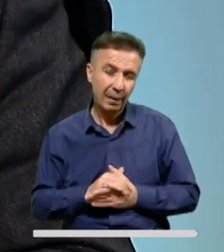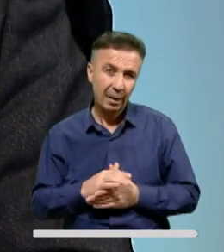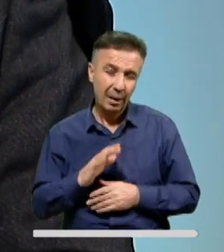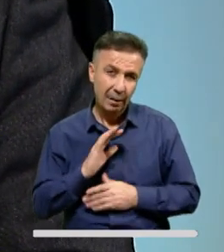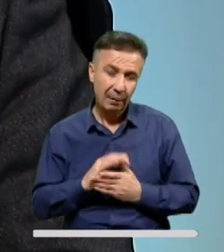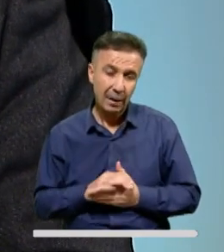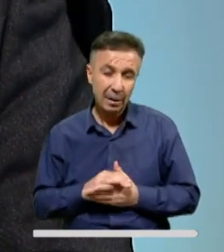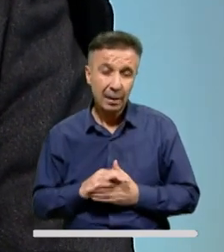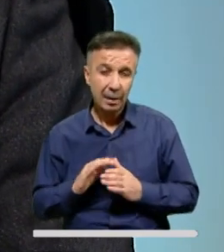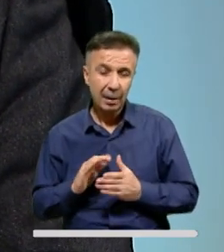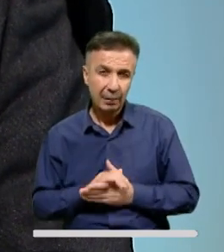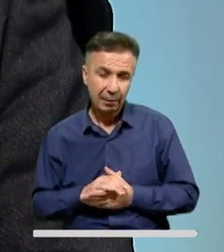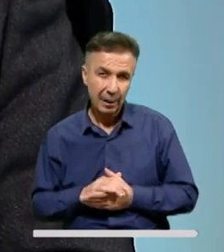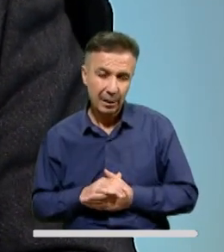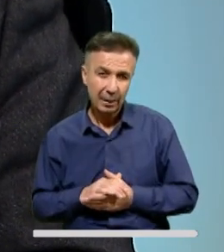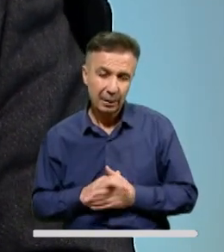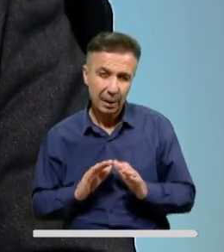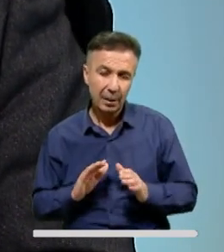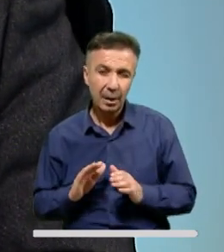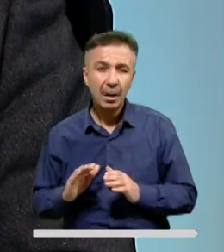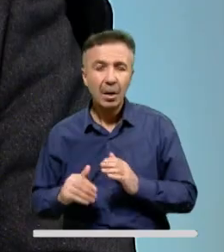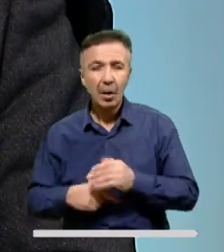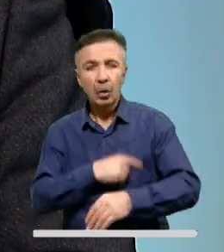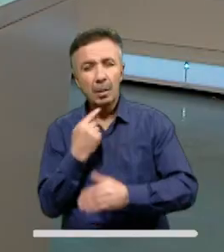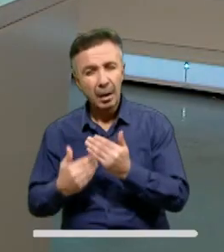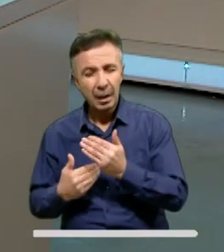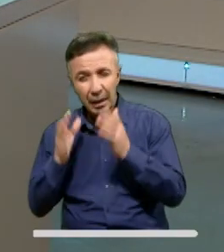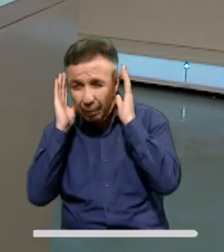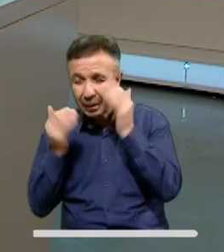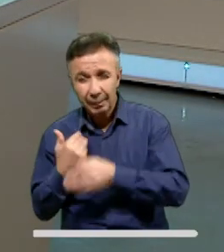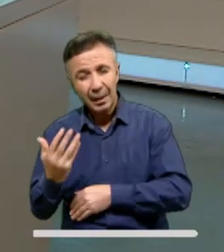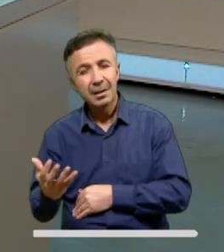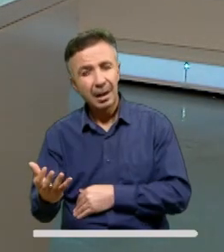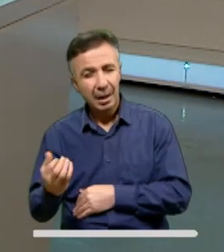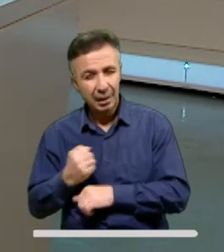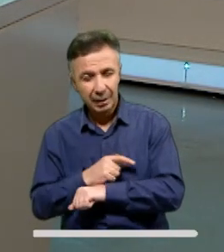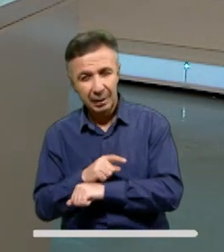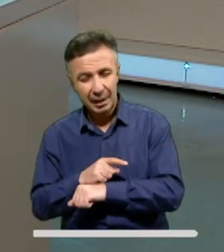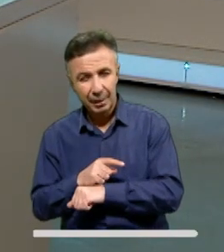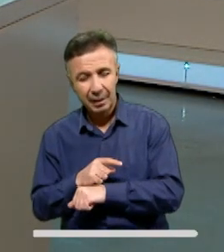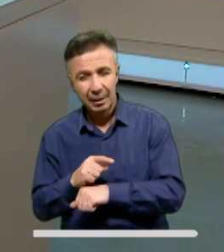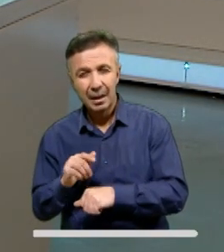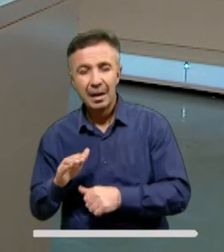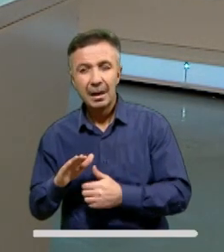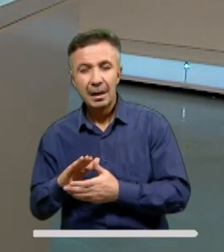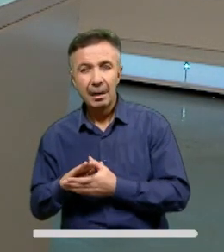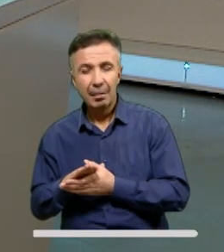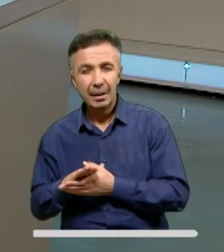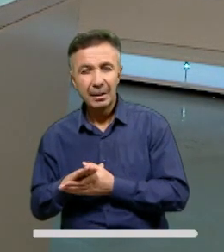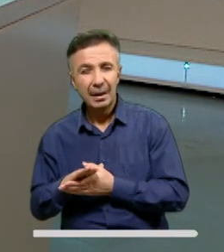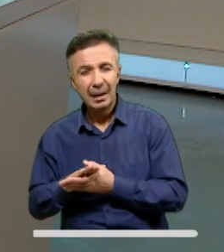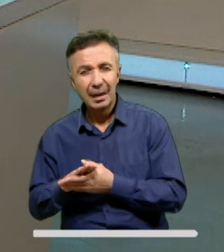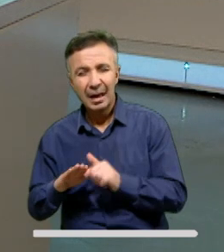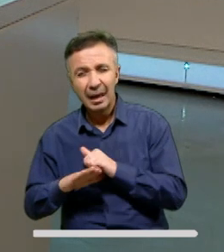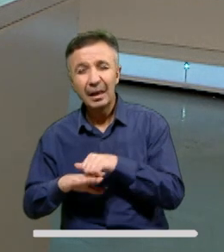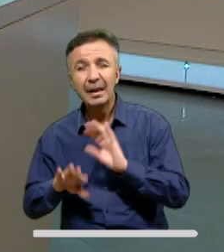normal abdeste neden yıkayamıyor? Yani şimdi ayaklar donmuş. Polineuropati rahatsızlığı var. Sinir ucu